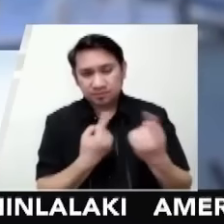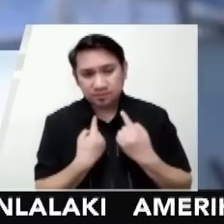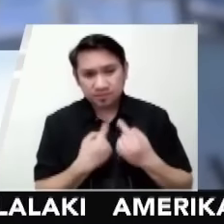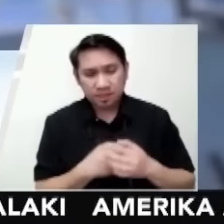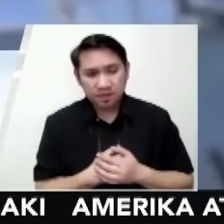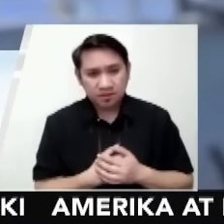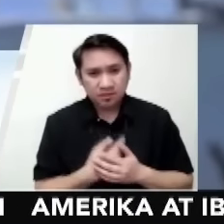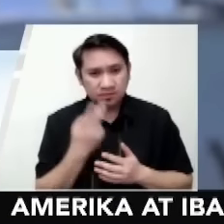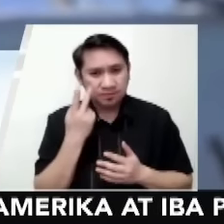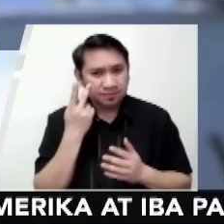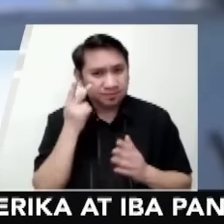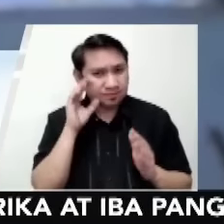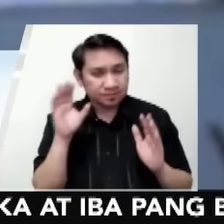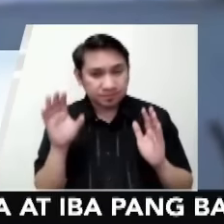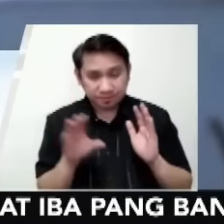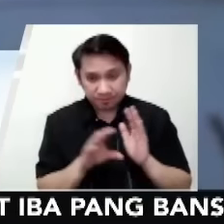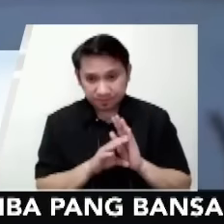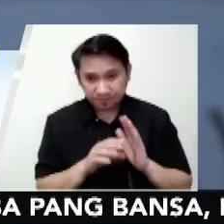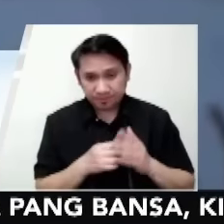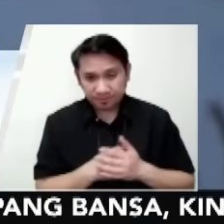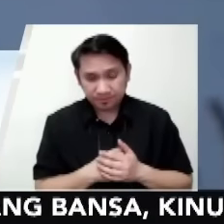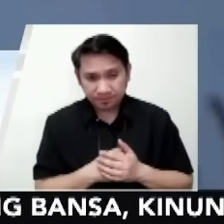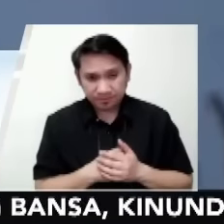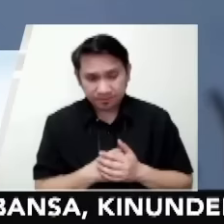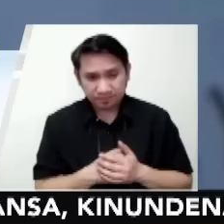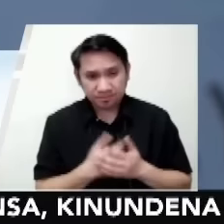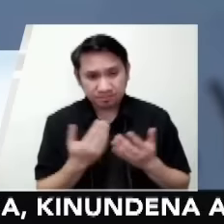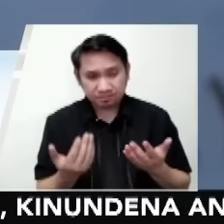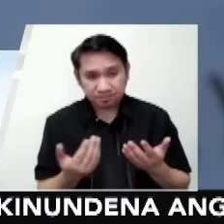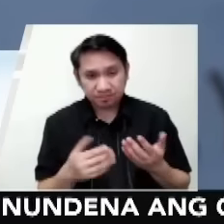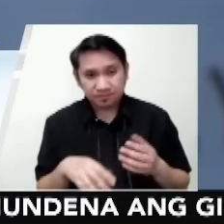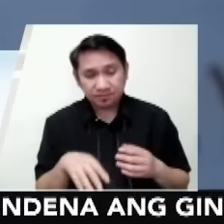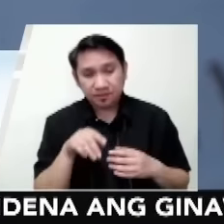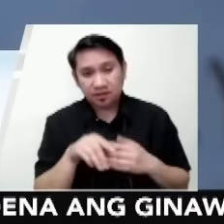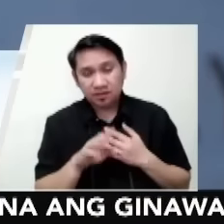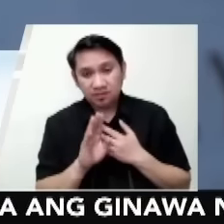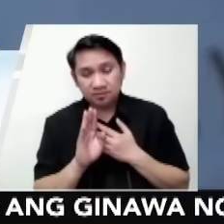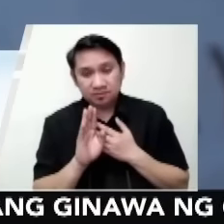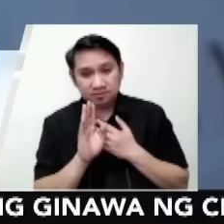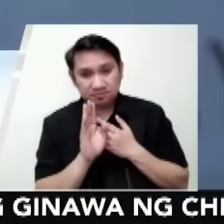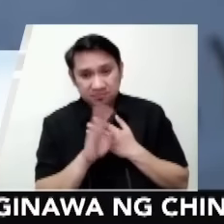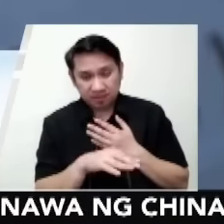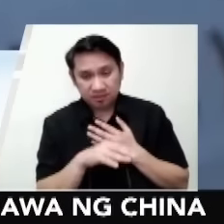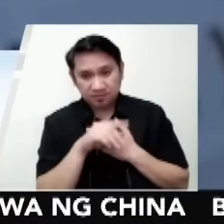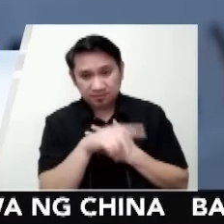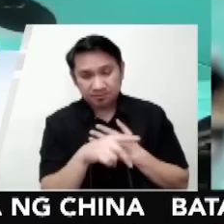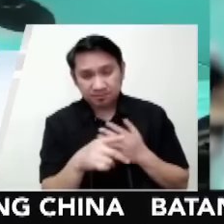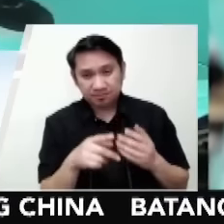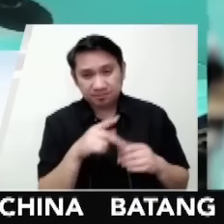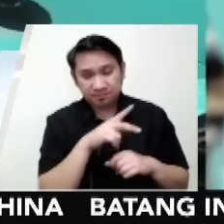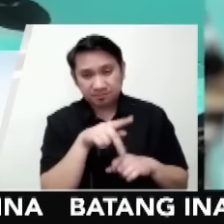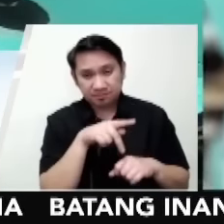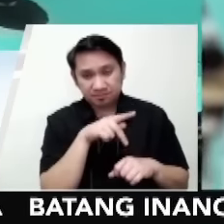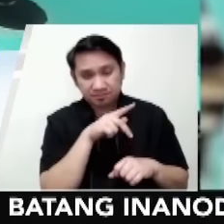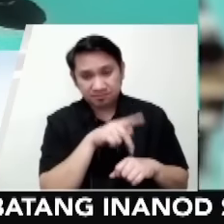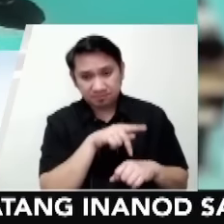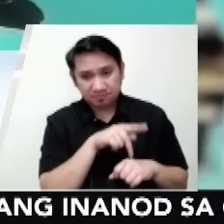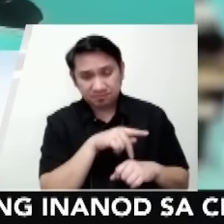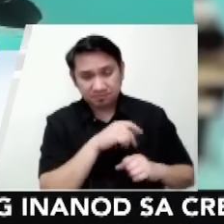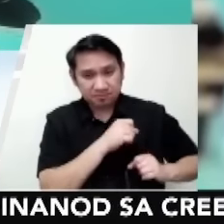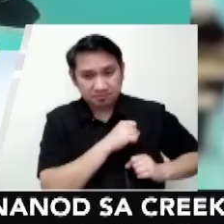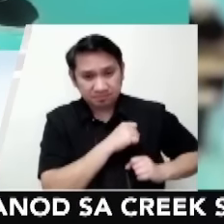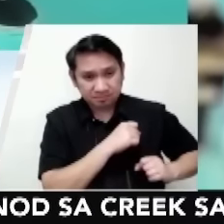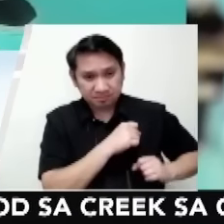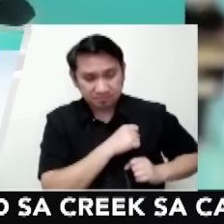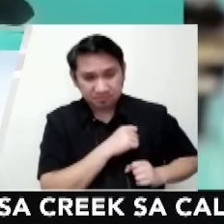eksklusibong nakuha ng GMA Integrated News na ibalik na ng PCG sa Buliloyan Port sa Palawan, ang mga sundalong Navy. Kita rin sa larawan ang isa